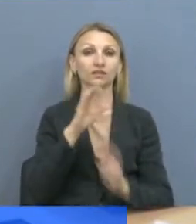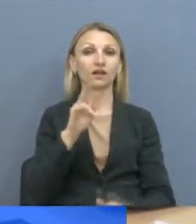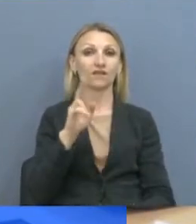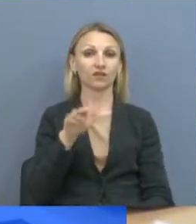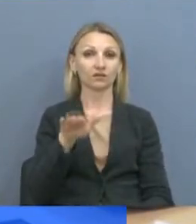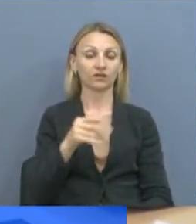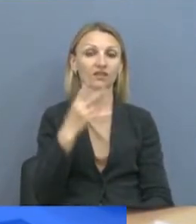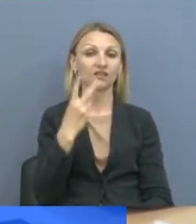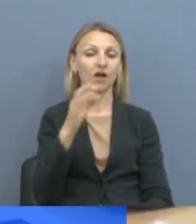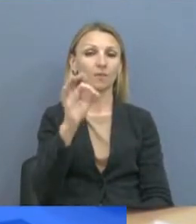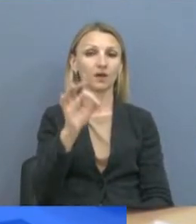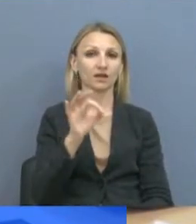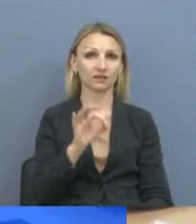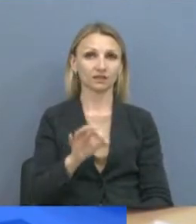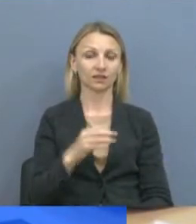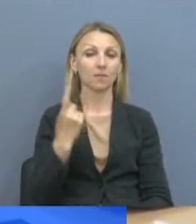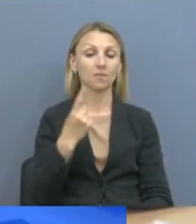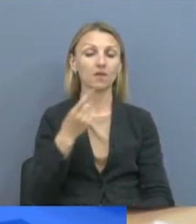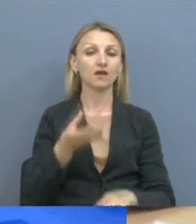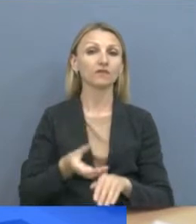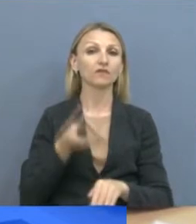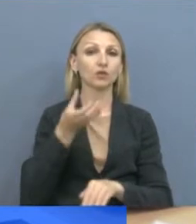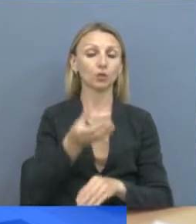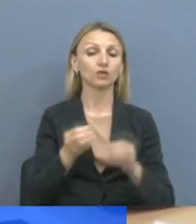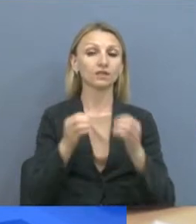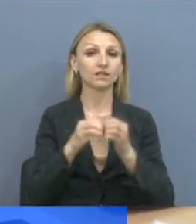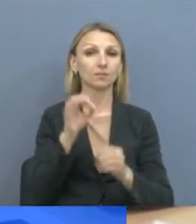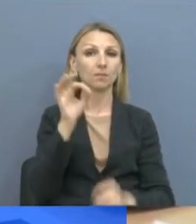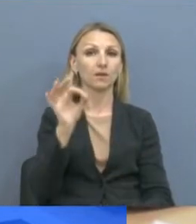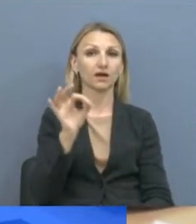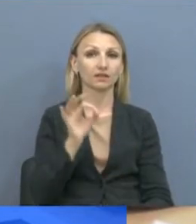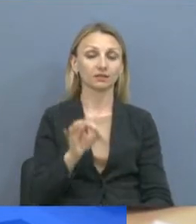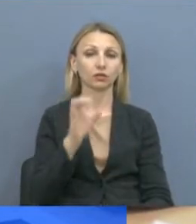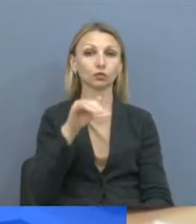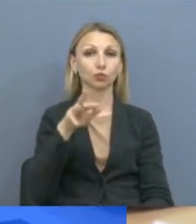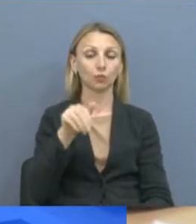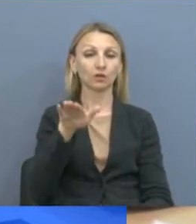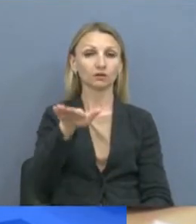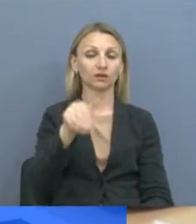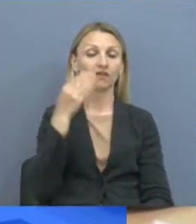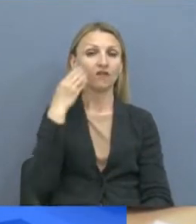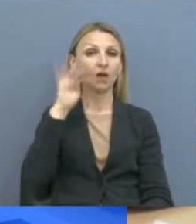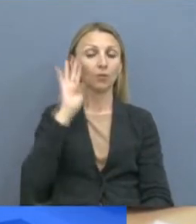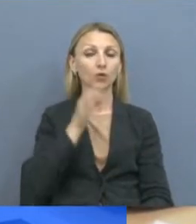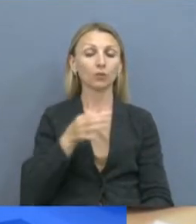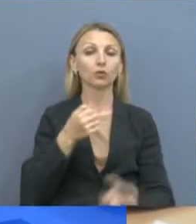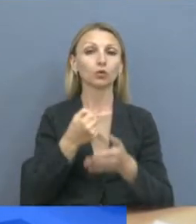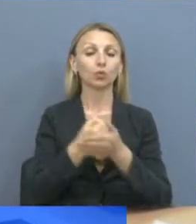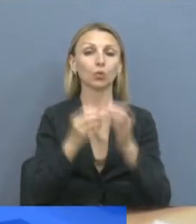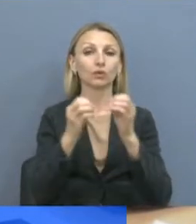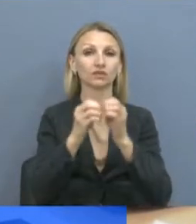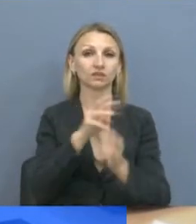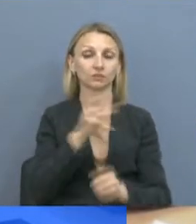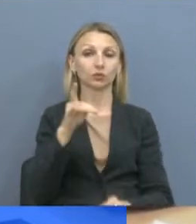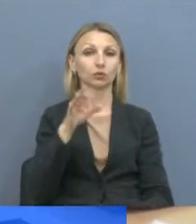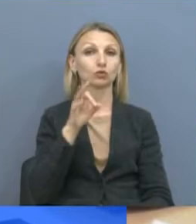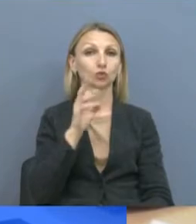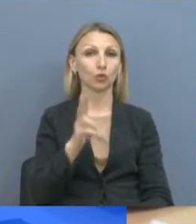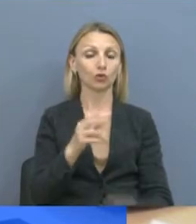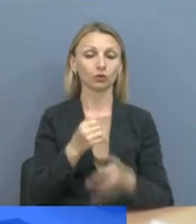займу 2%, минимальный первоначальный взнос 10%. Сумма займа в Акмолинской области до 10 миллионов. Срок займа